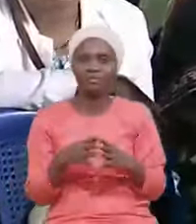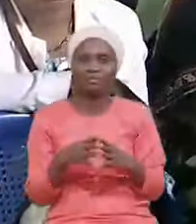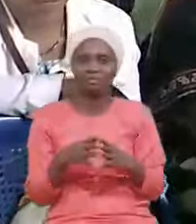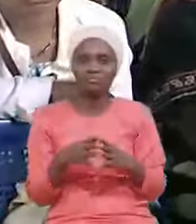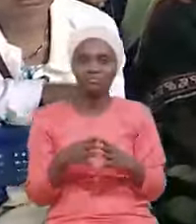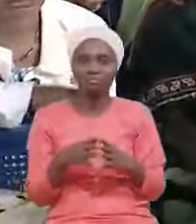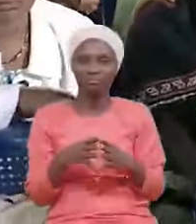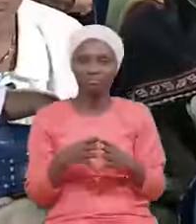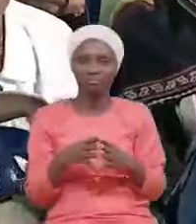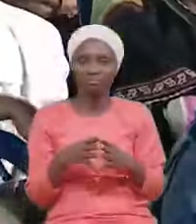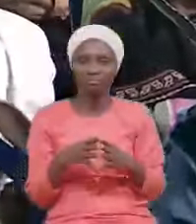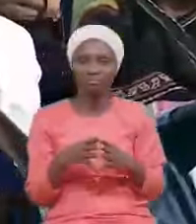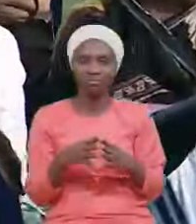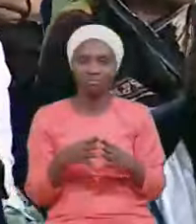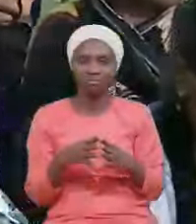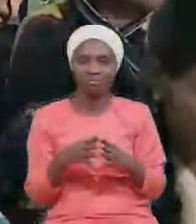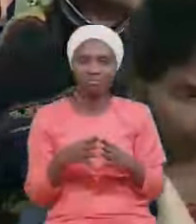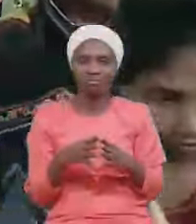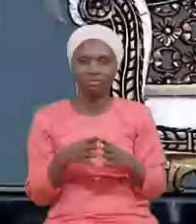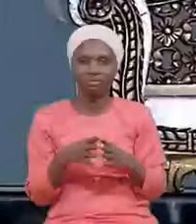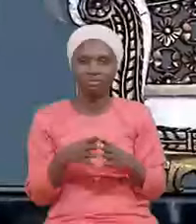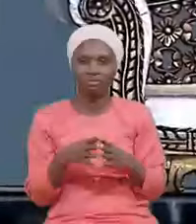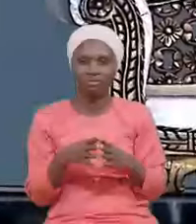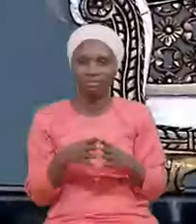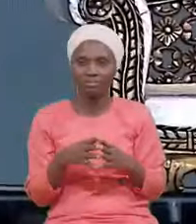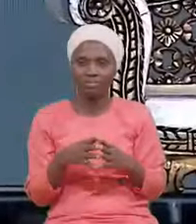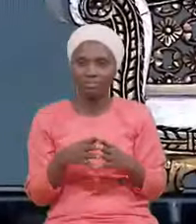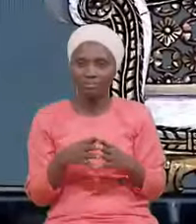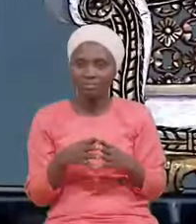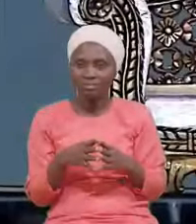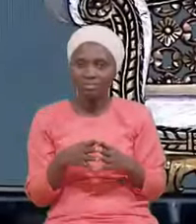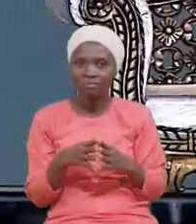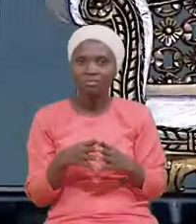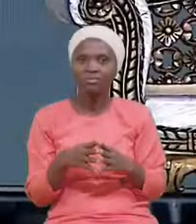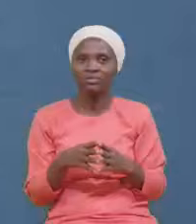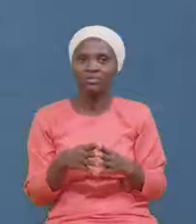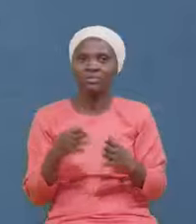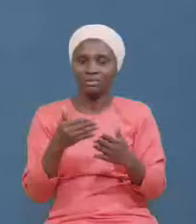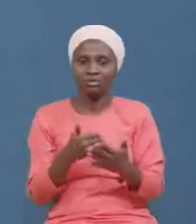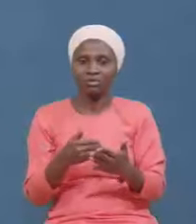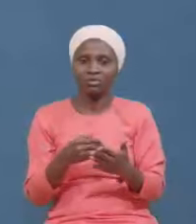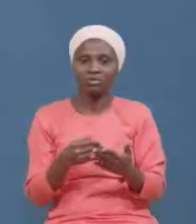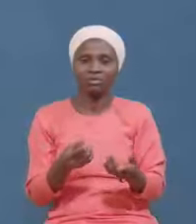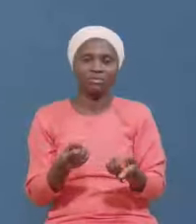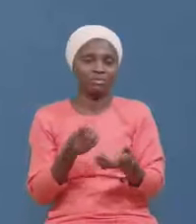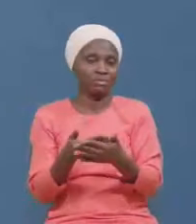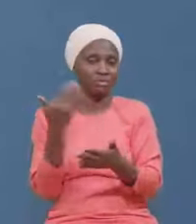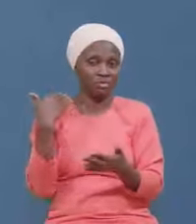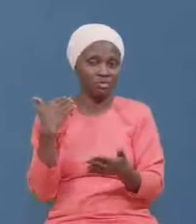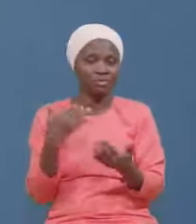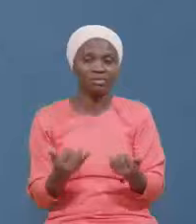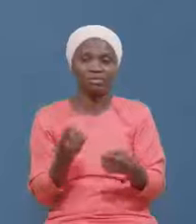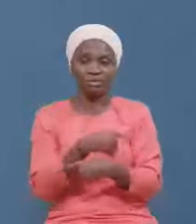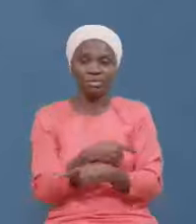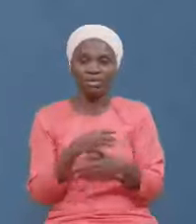గాని ప్రకృతమైన దానిని నియంత్రించలేదు. What he did before, he does again today. ఆయన గతములో చేసిన దాన్ని ఈ రోజు